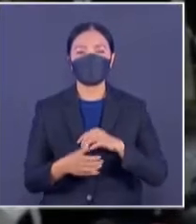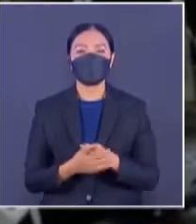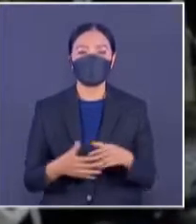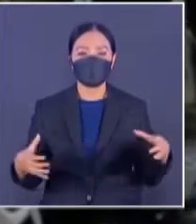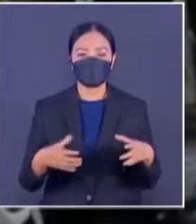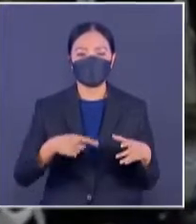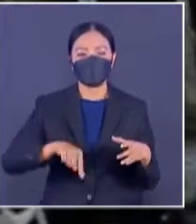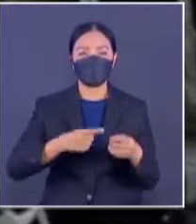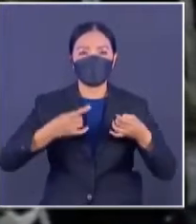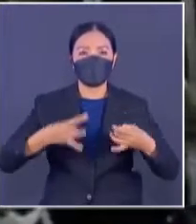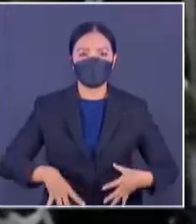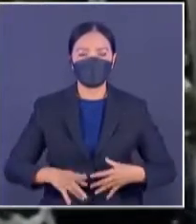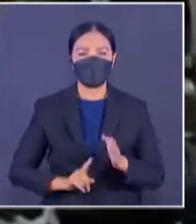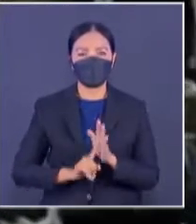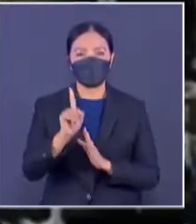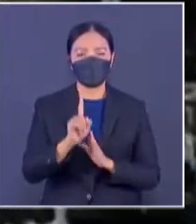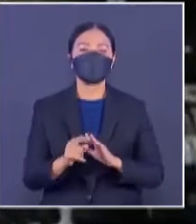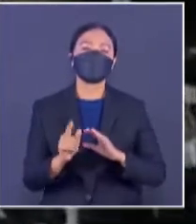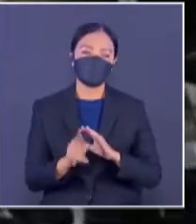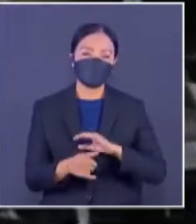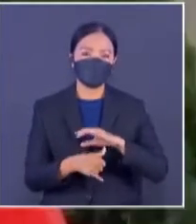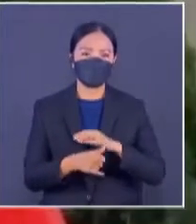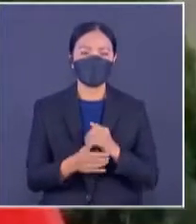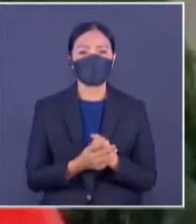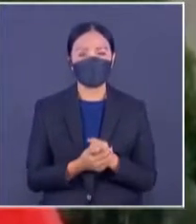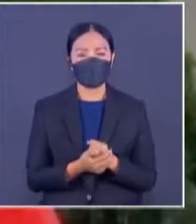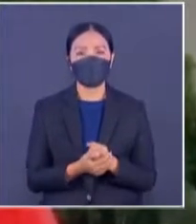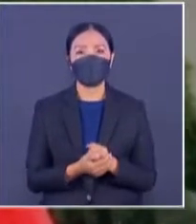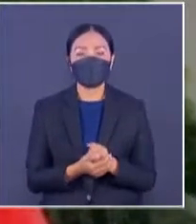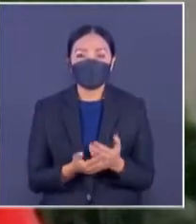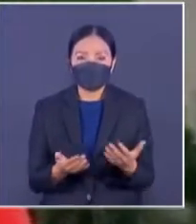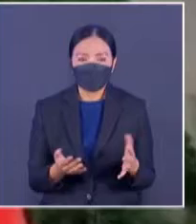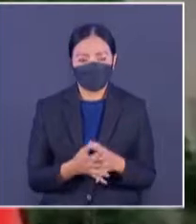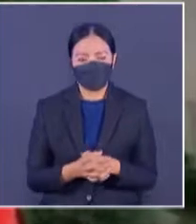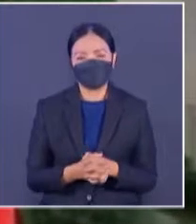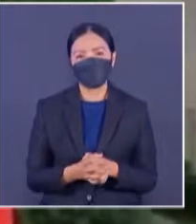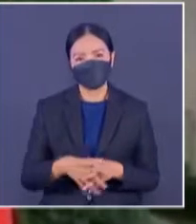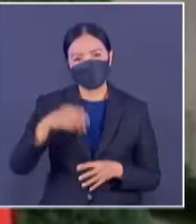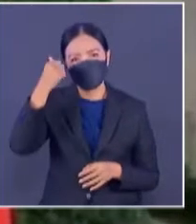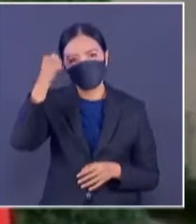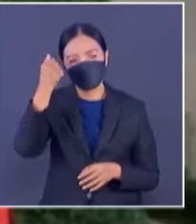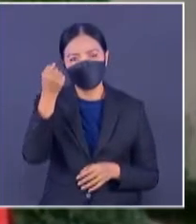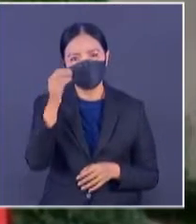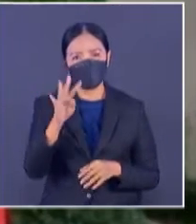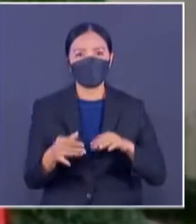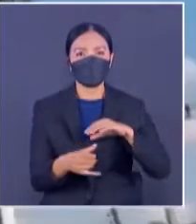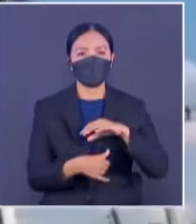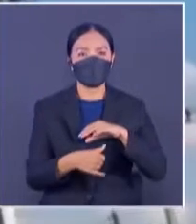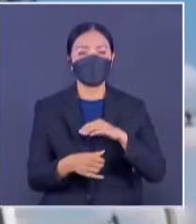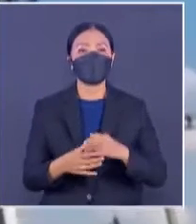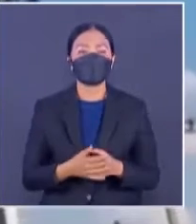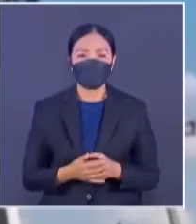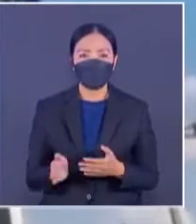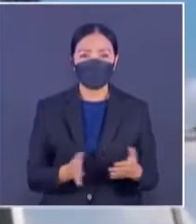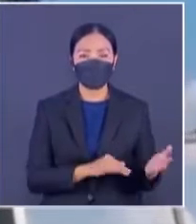กลุ่มเสี่ยงนะครับเป็นกลุ่มเสี่ยงสูงนะครับเพราะว่าอยู่ใกล้ชิดกันในห้องเดียวกันก็ต้องกักตัวเป็นเวลา14วันส่วน